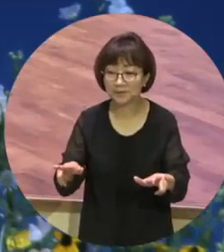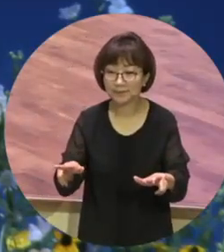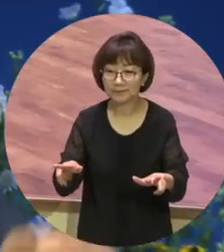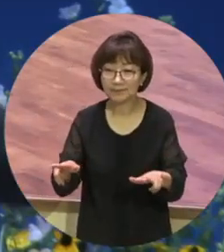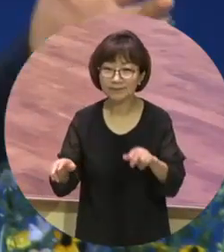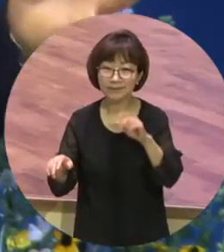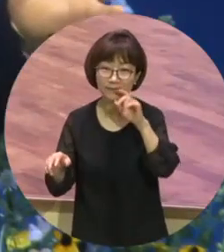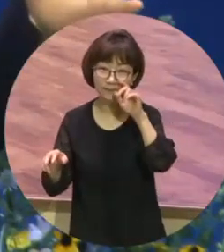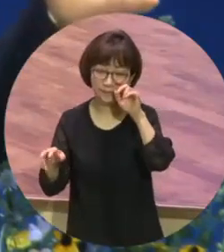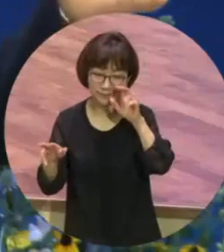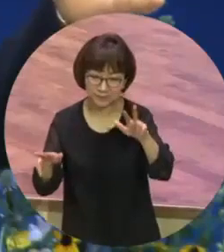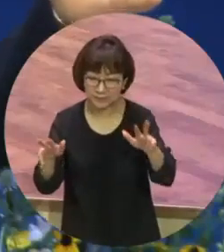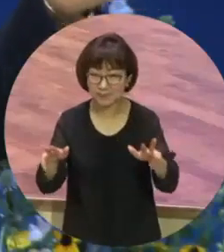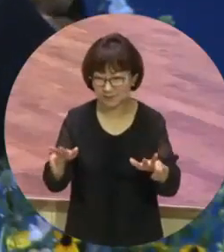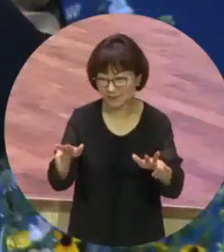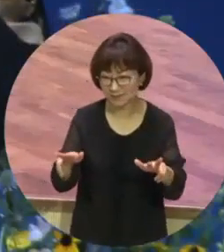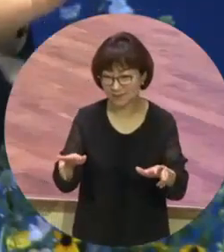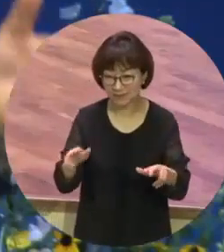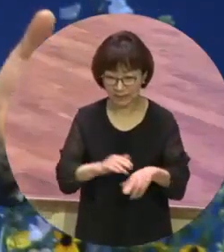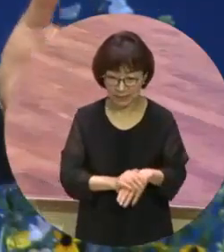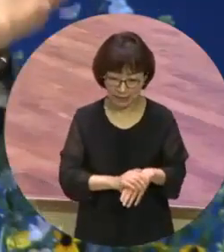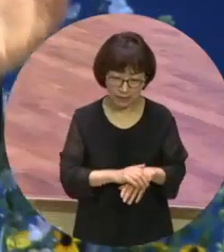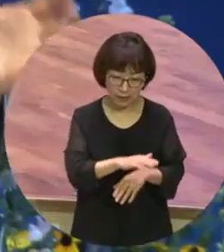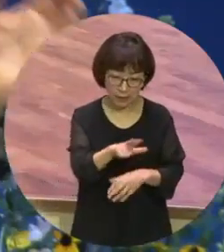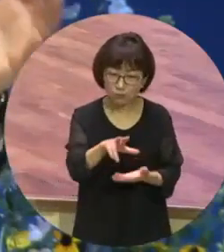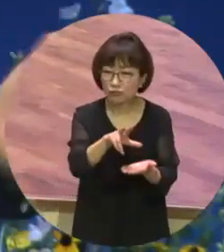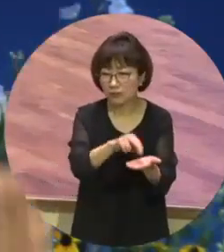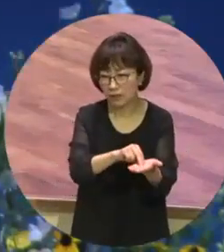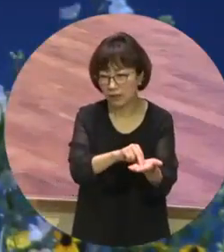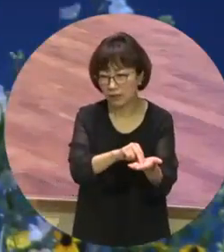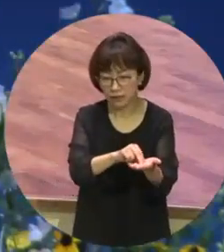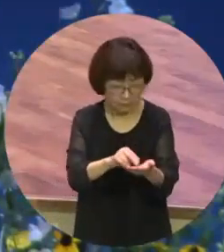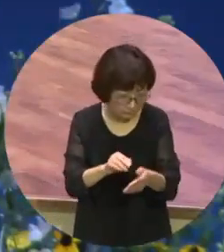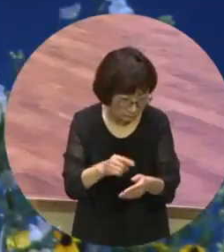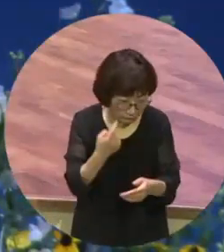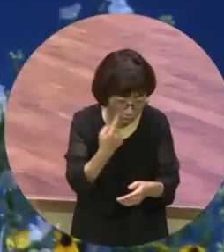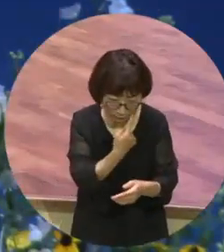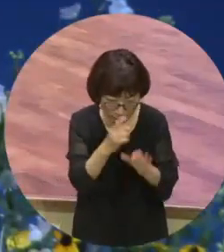문제 이 수많은 문제 해결할 수 없는 불가능한 이 문제